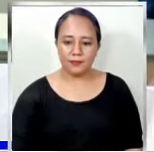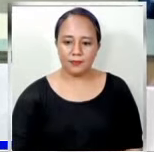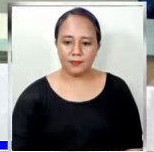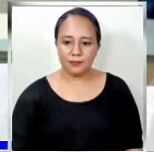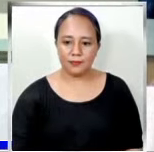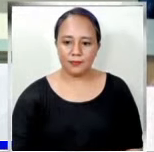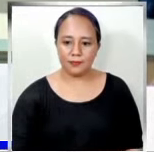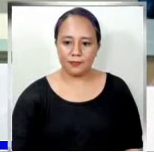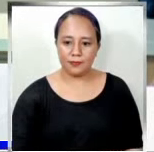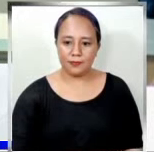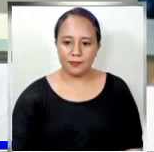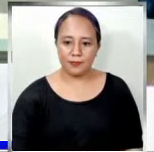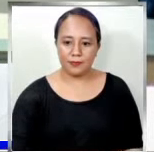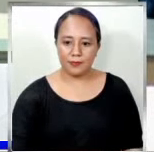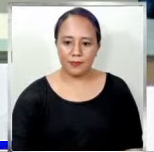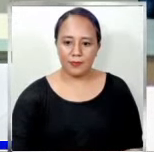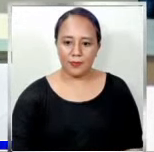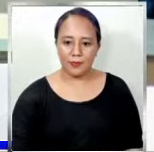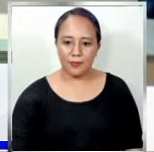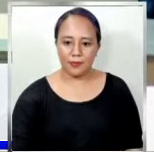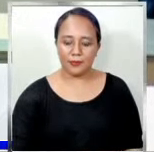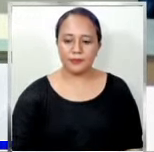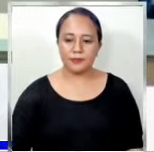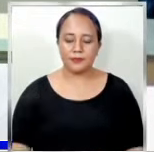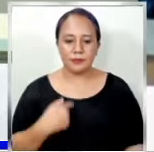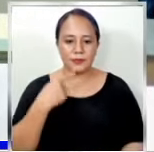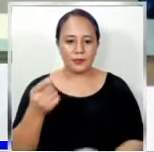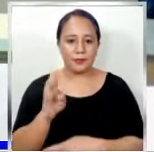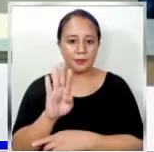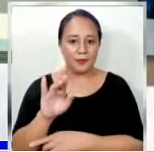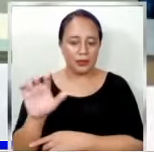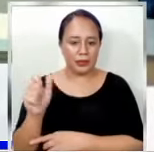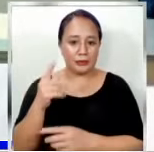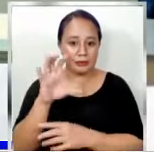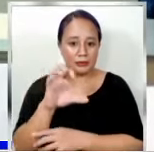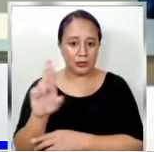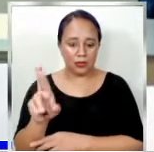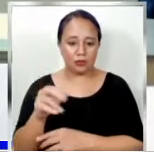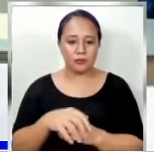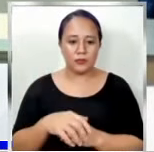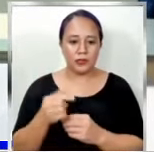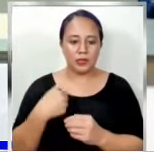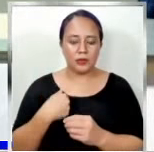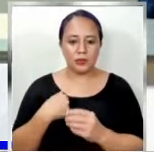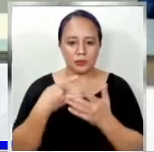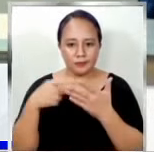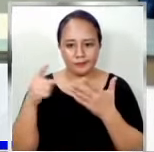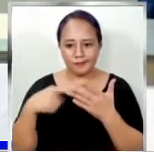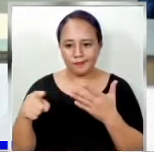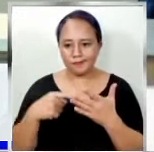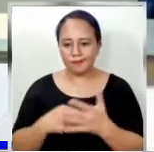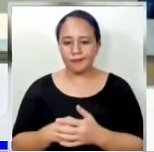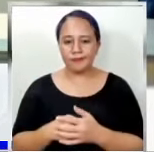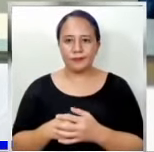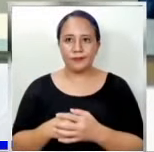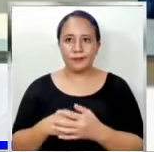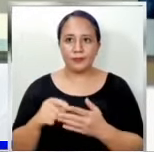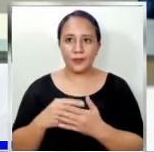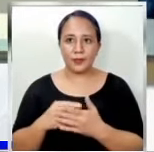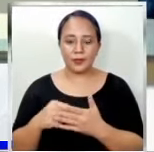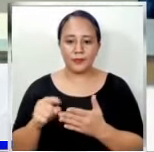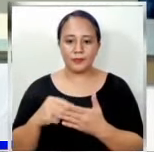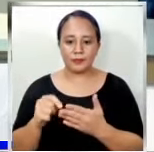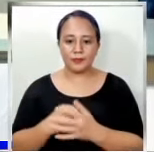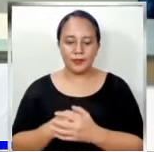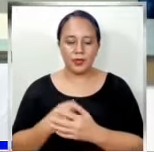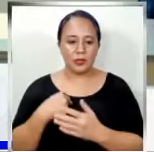si Brianna sa CR at inilagay doon sa unang bed doon sa room nila. That was